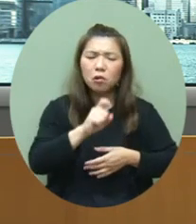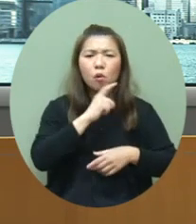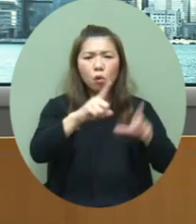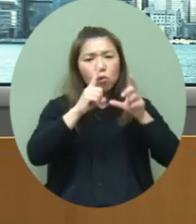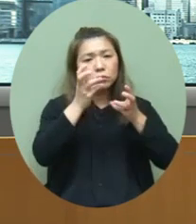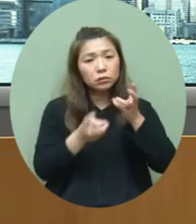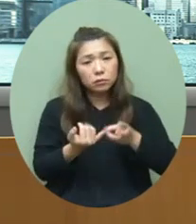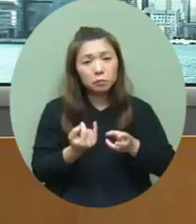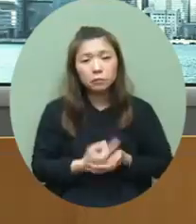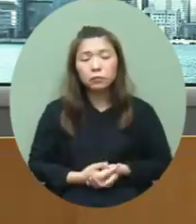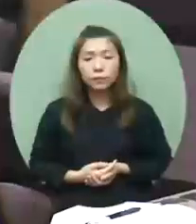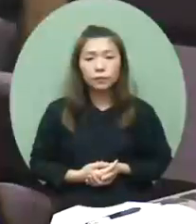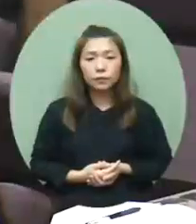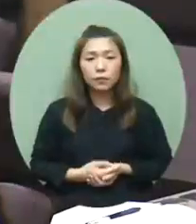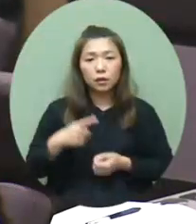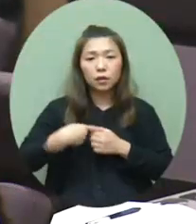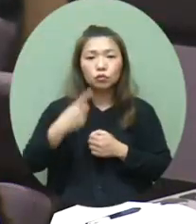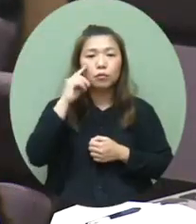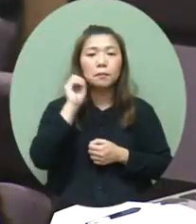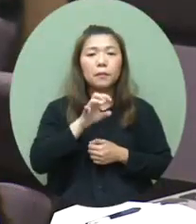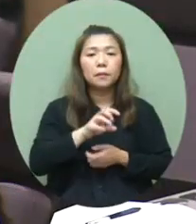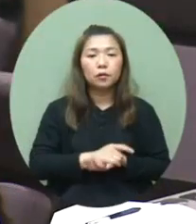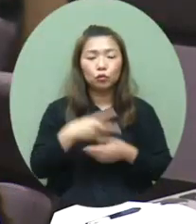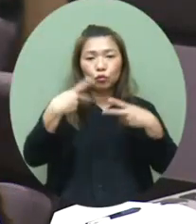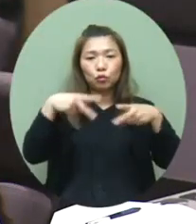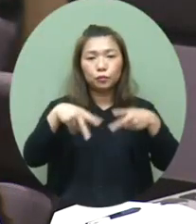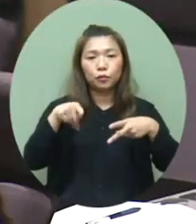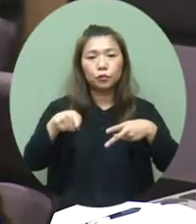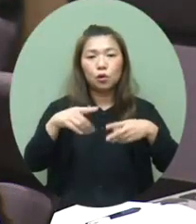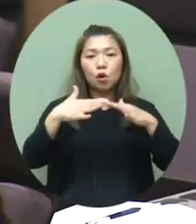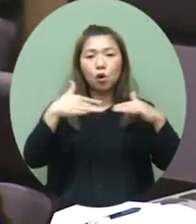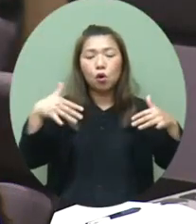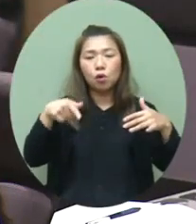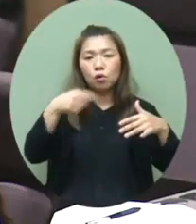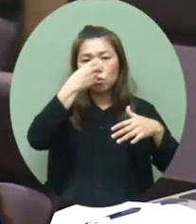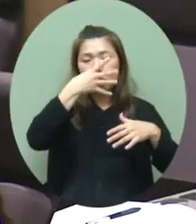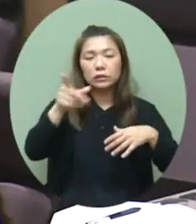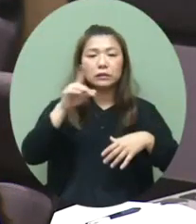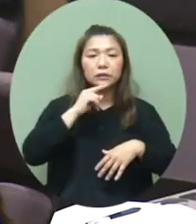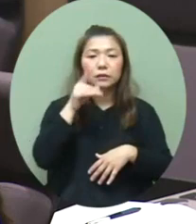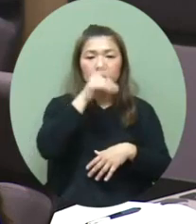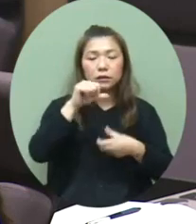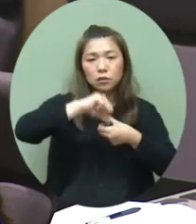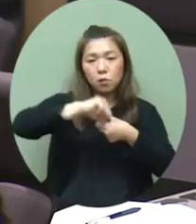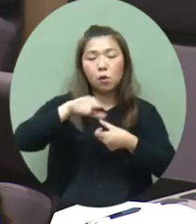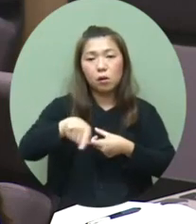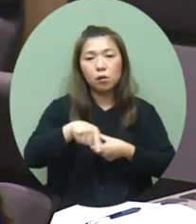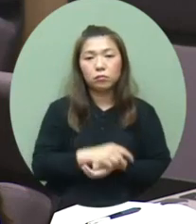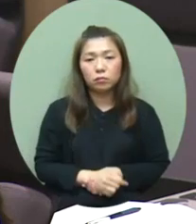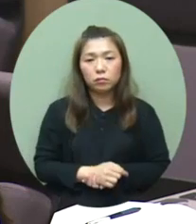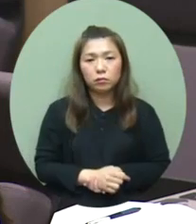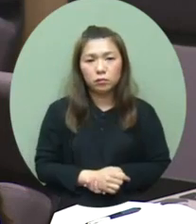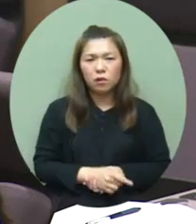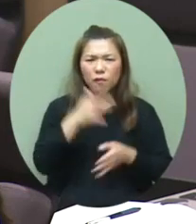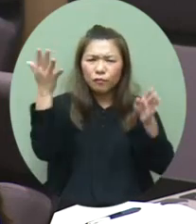一下咧？同埋其次就係想再問一下嗰、那個屯門嘅海港嗰個群組，嗰、那個酒家群組，想問一問裡面嘅嗰